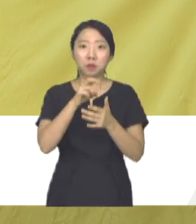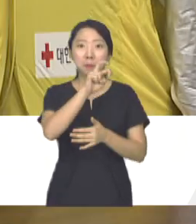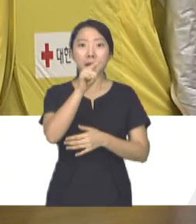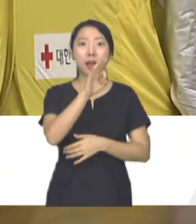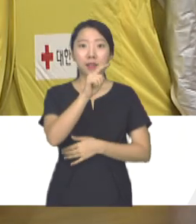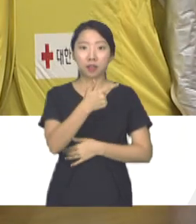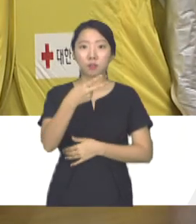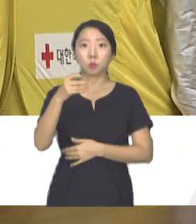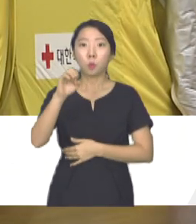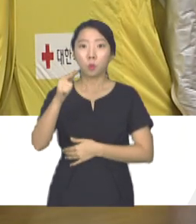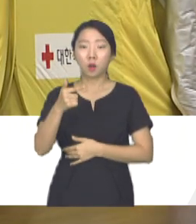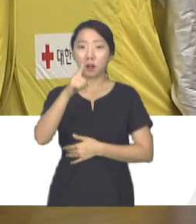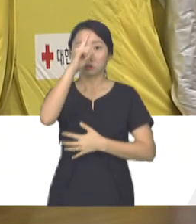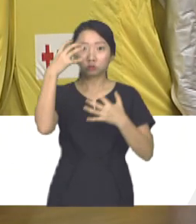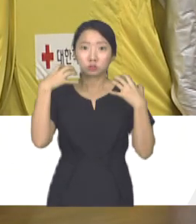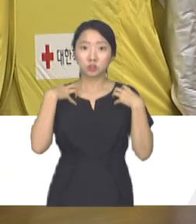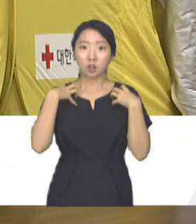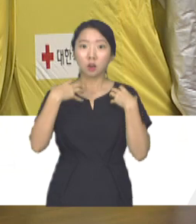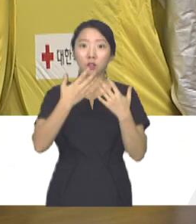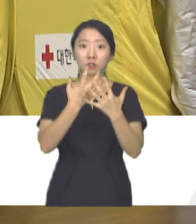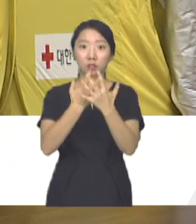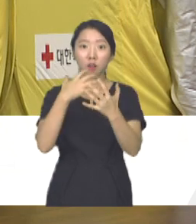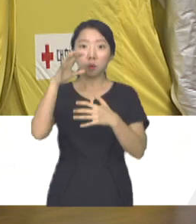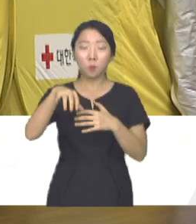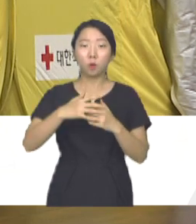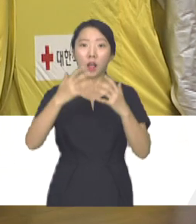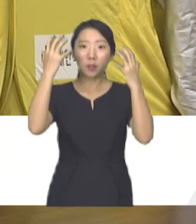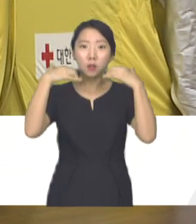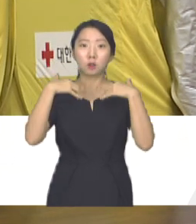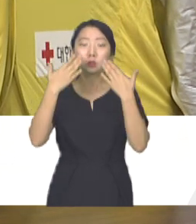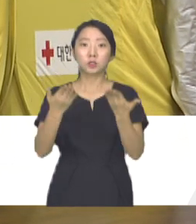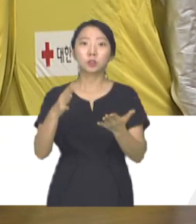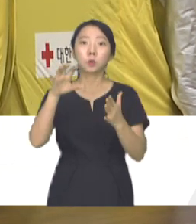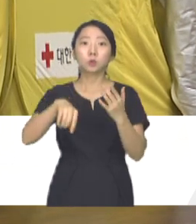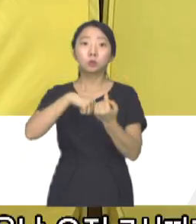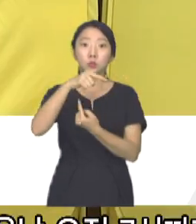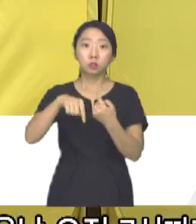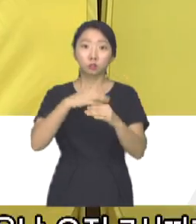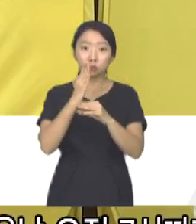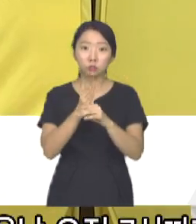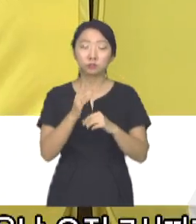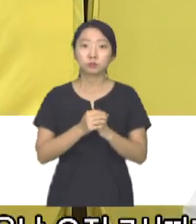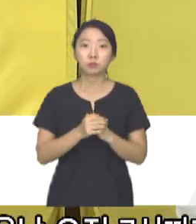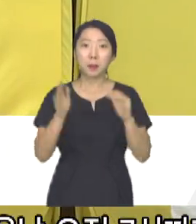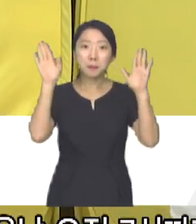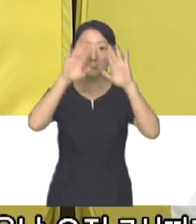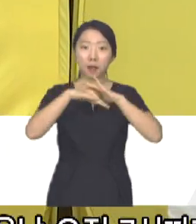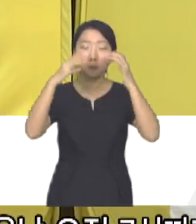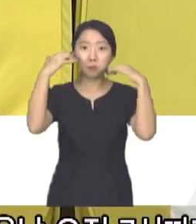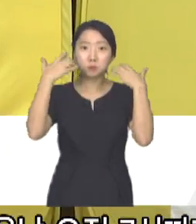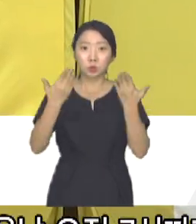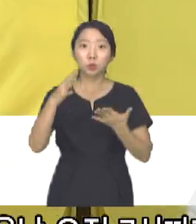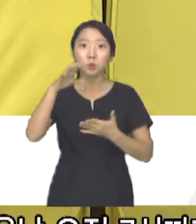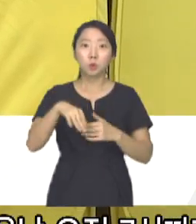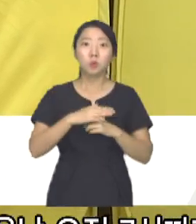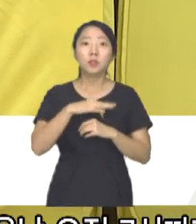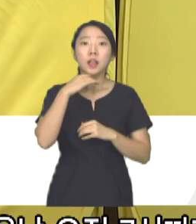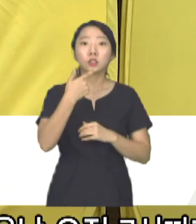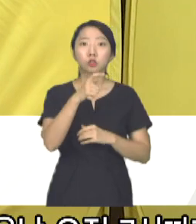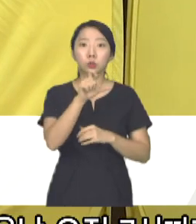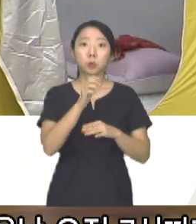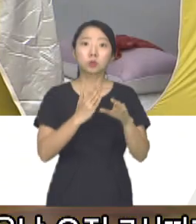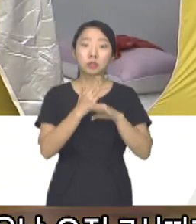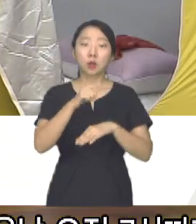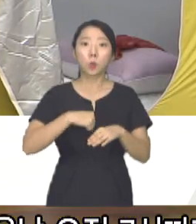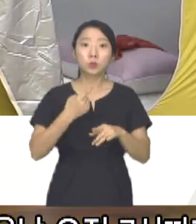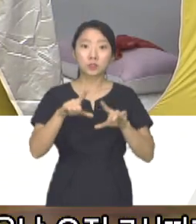강당과 동안 구청 대회의실에서 을 야간 무더위 쉼터로 운영합니다 약간 무더위 쉼터 는 만 65세 이상 독거노인